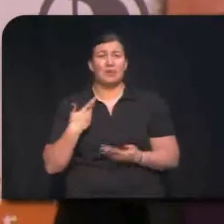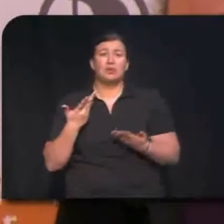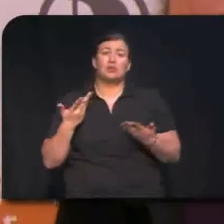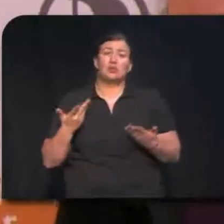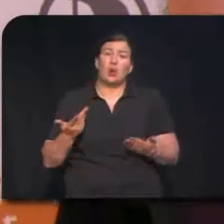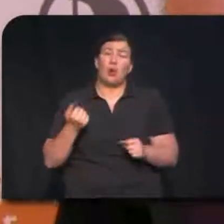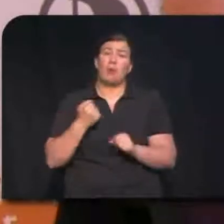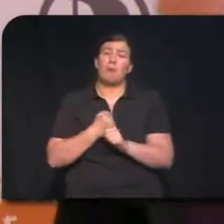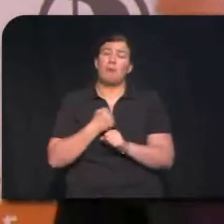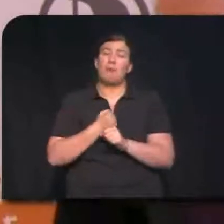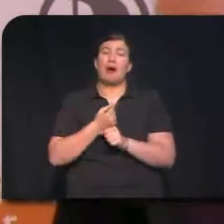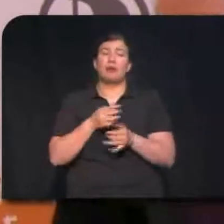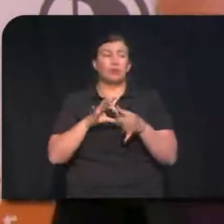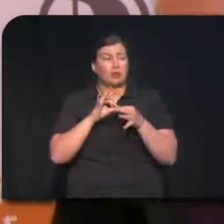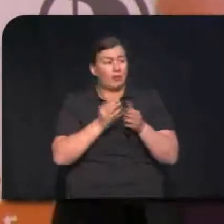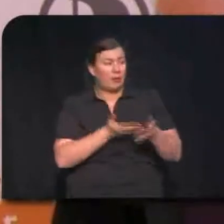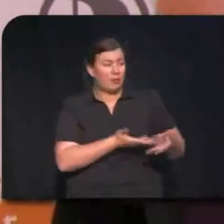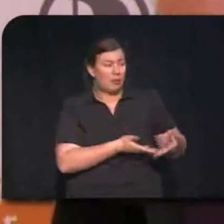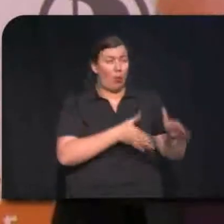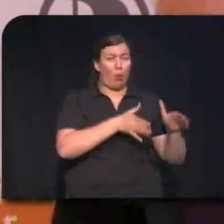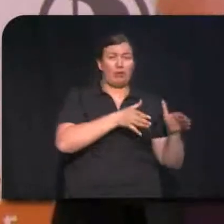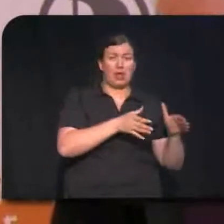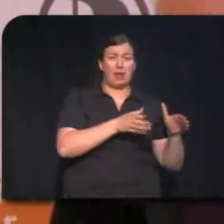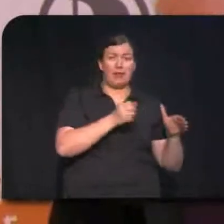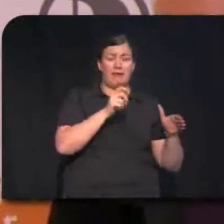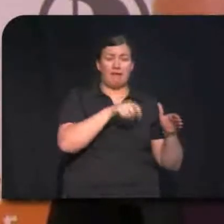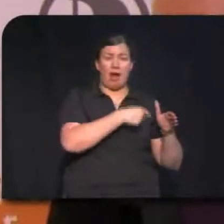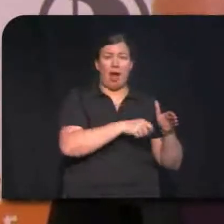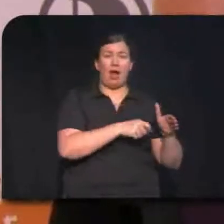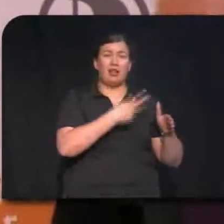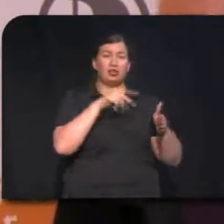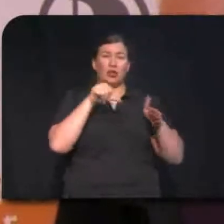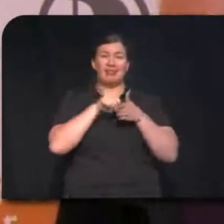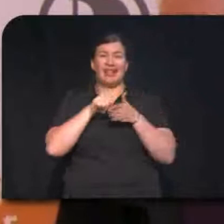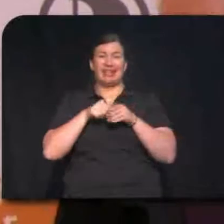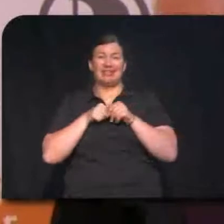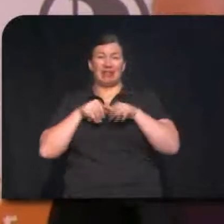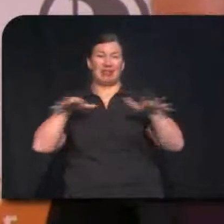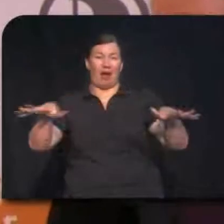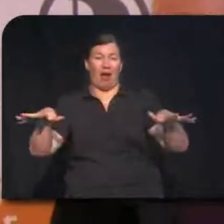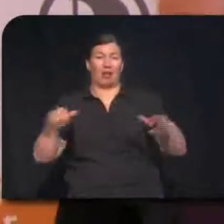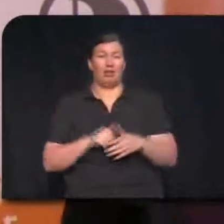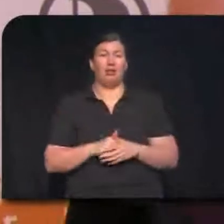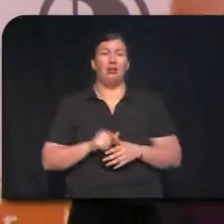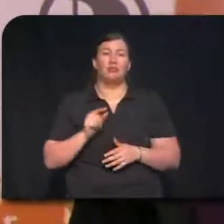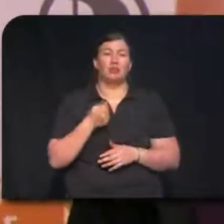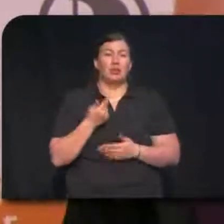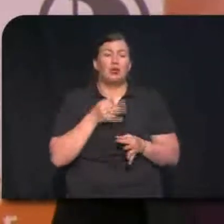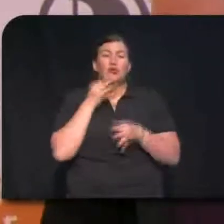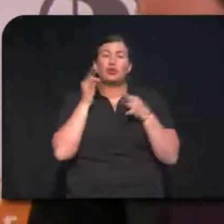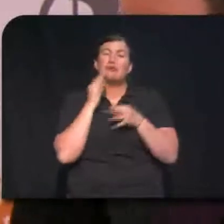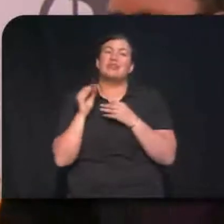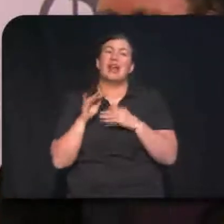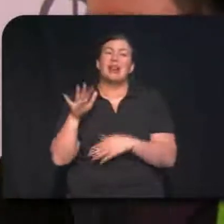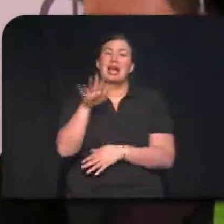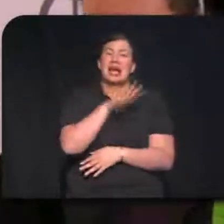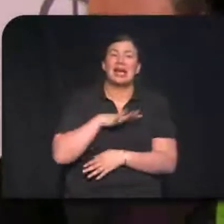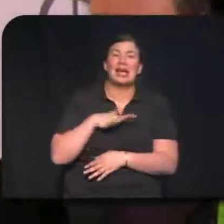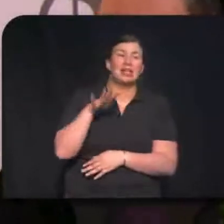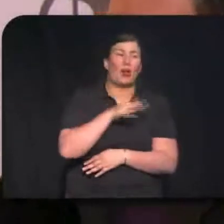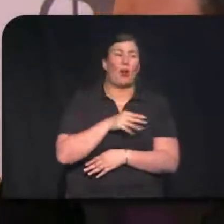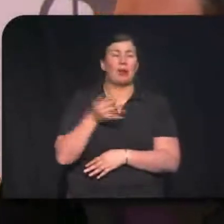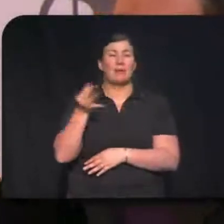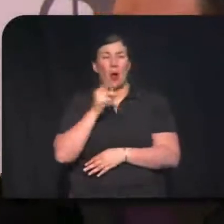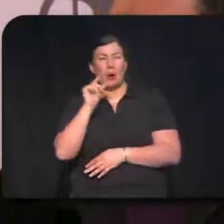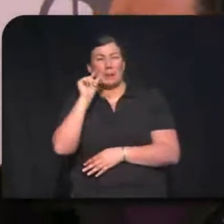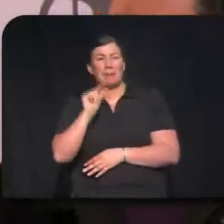bei der Urnenwahl gesagt sie soll nur dezentral sein das kann also auch in einem einer gewissen Region sein das müssen mindestens zehn